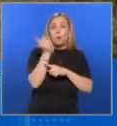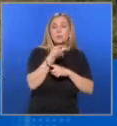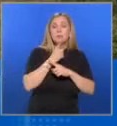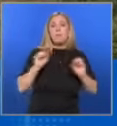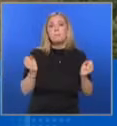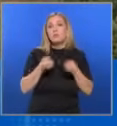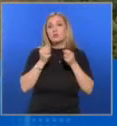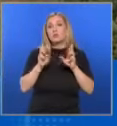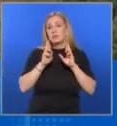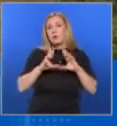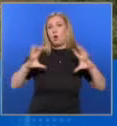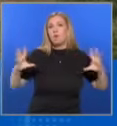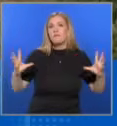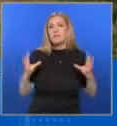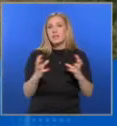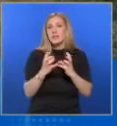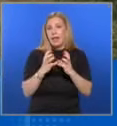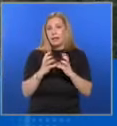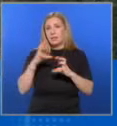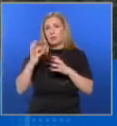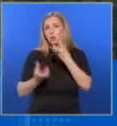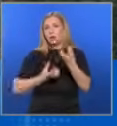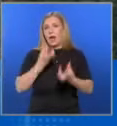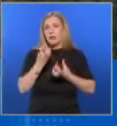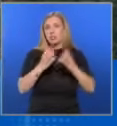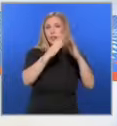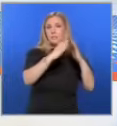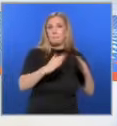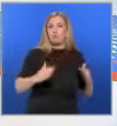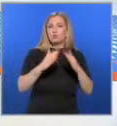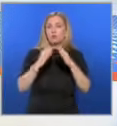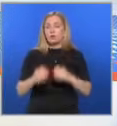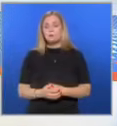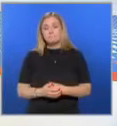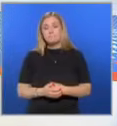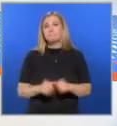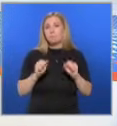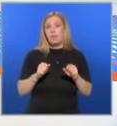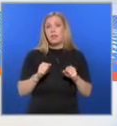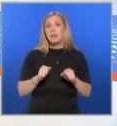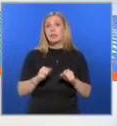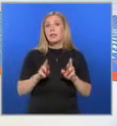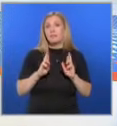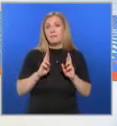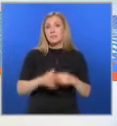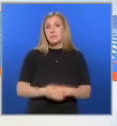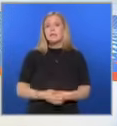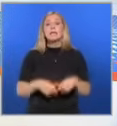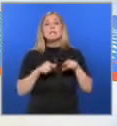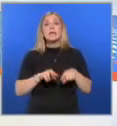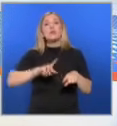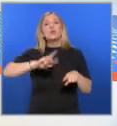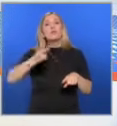за по-бързото овладяване на горящите постройки. Дано да помогнат. Сега Станислава Христозова ще включим.